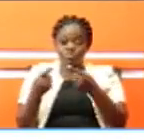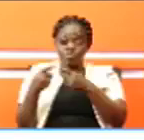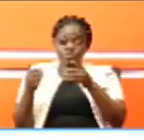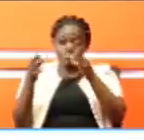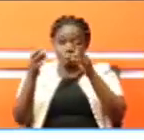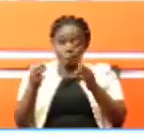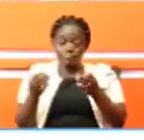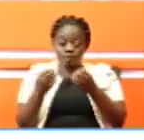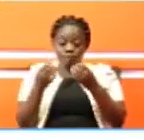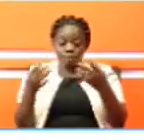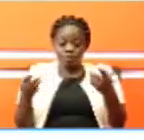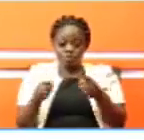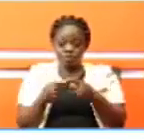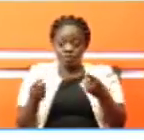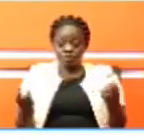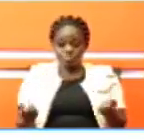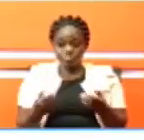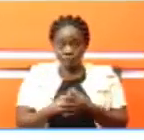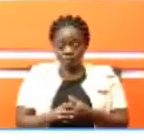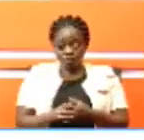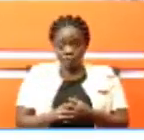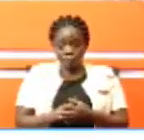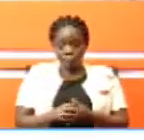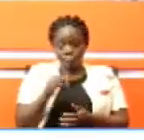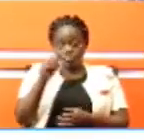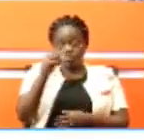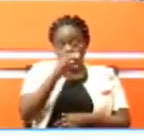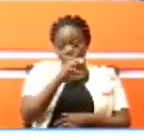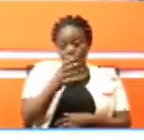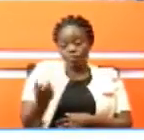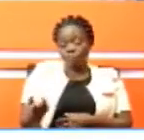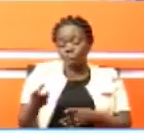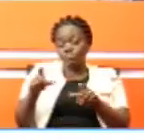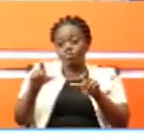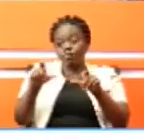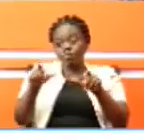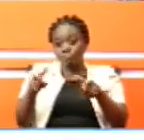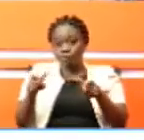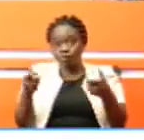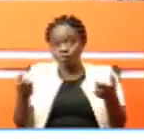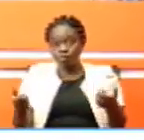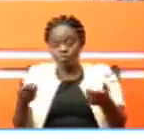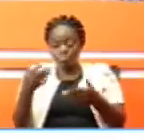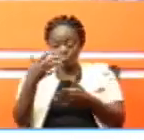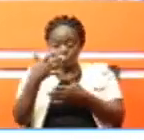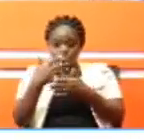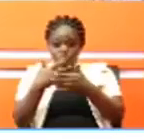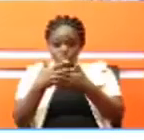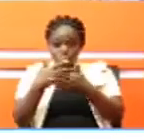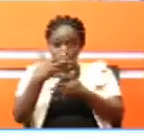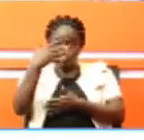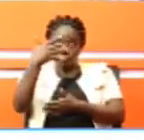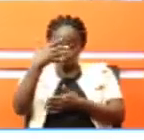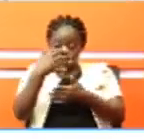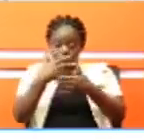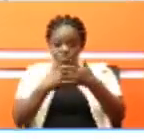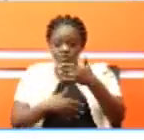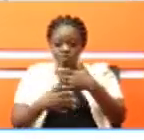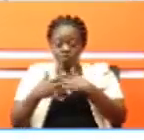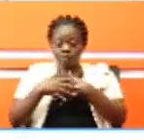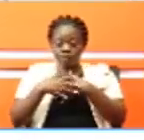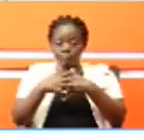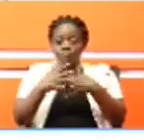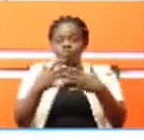ebirala bingi ng'amataala radio AC n'okusesa endabirwamu z'ekidduka ng'abakugu bano we banyonyola